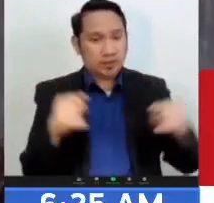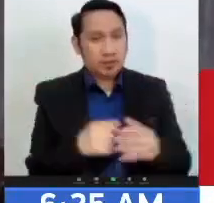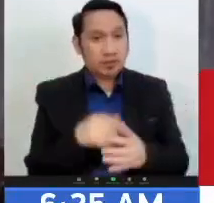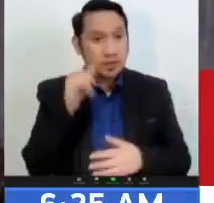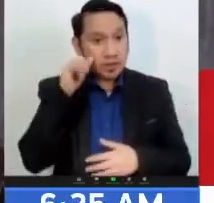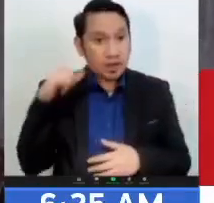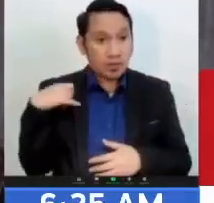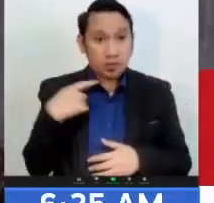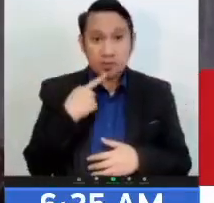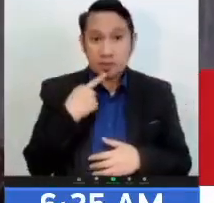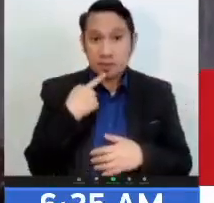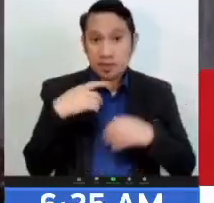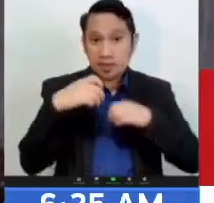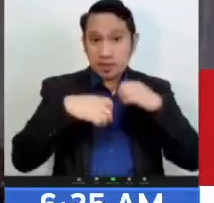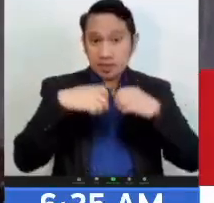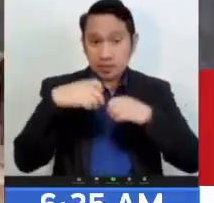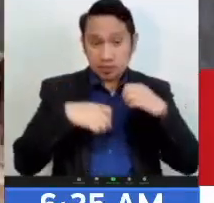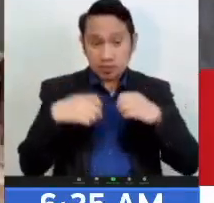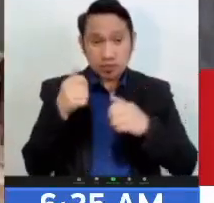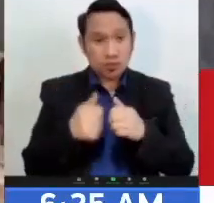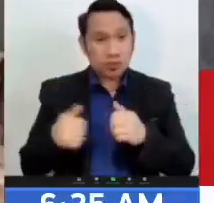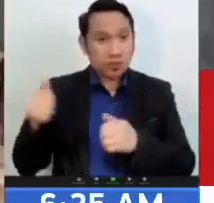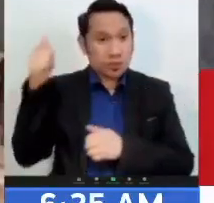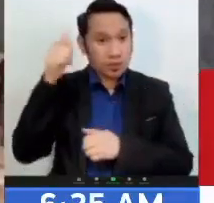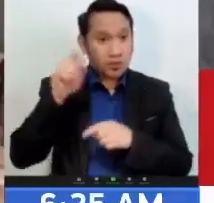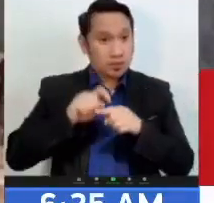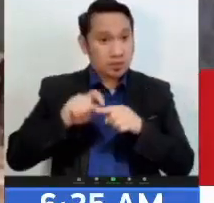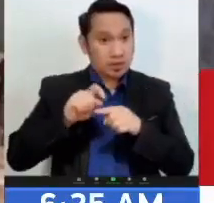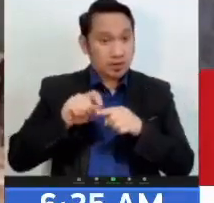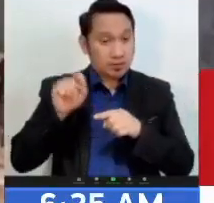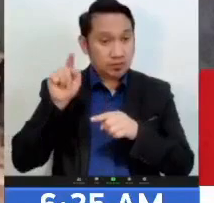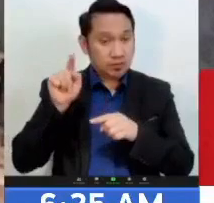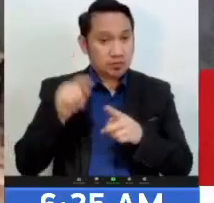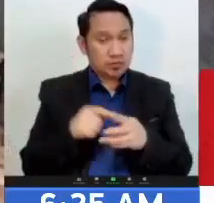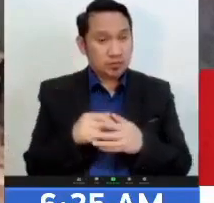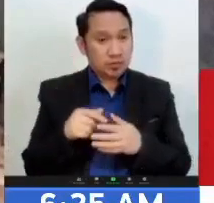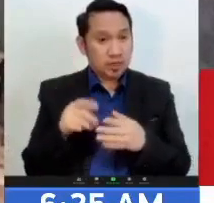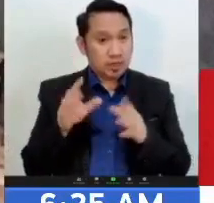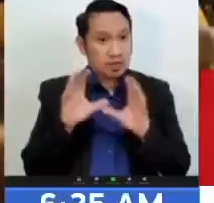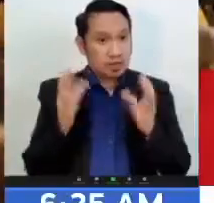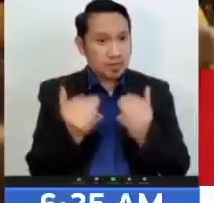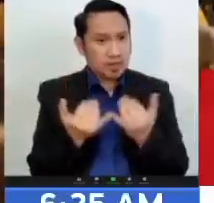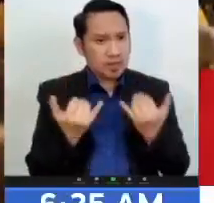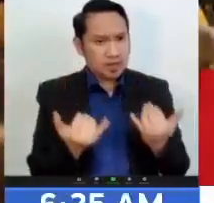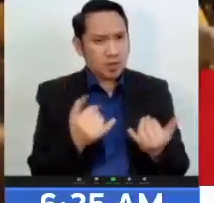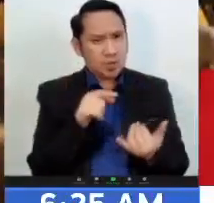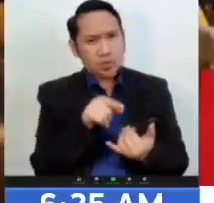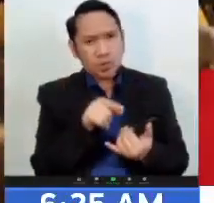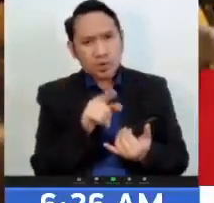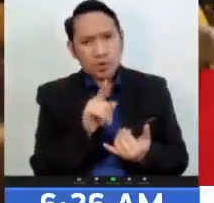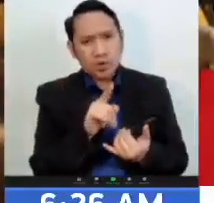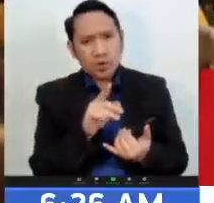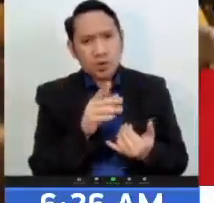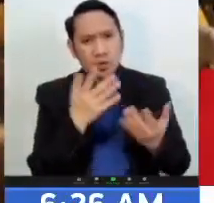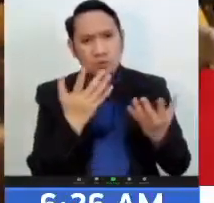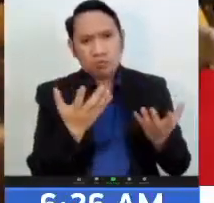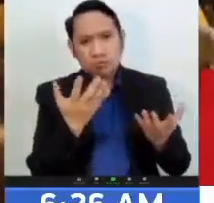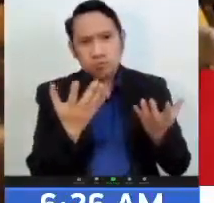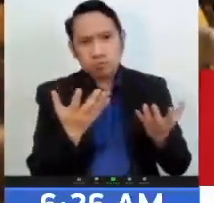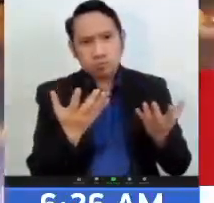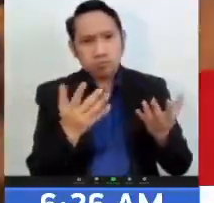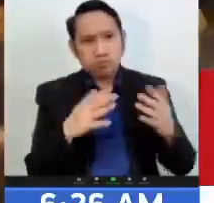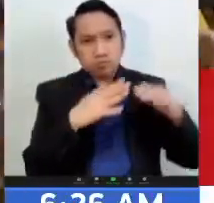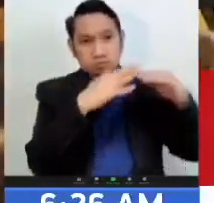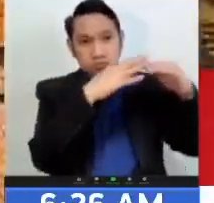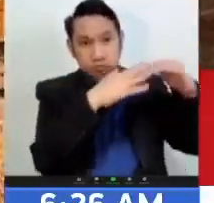ang head ng Meralco Distribution Services, na inaalam nila kung may kinalaman ng bigat ng mga salasalabat na kawad na nakakabit,